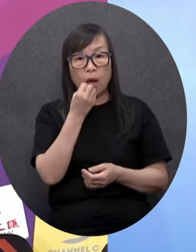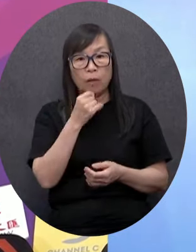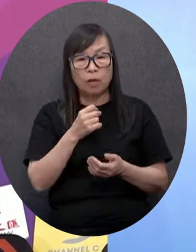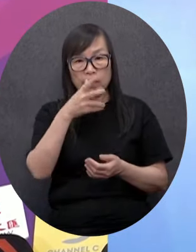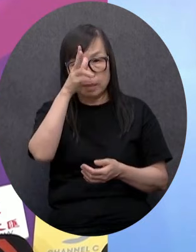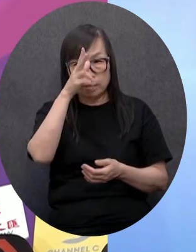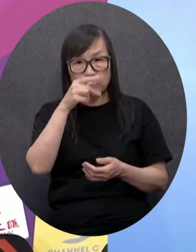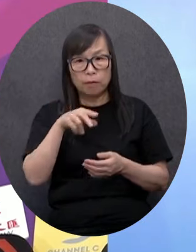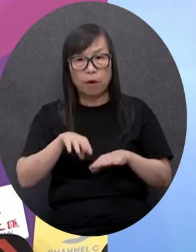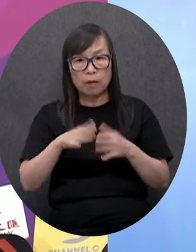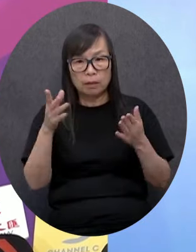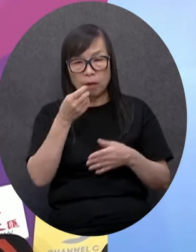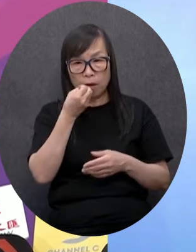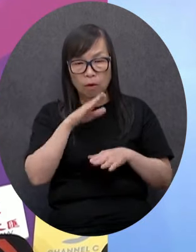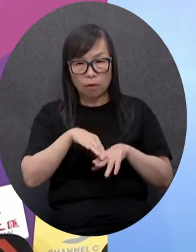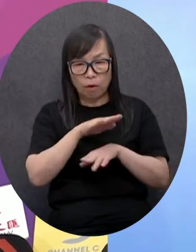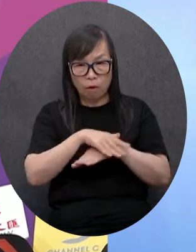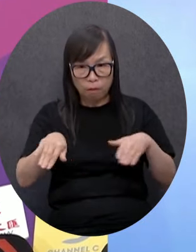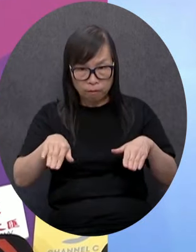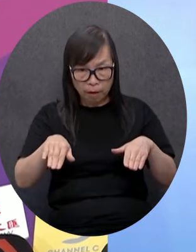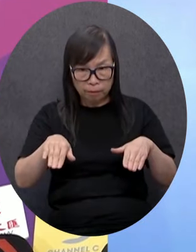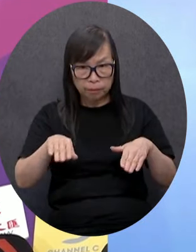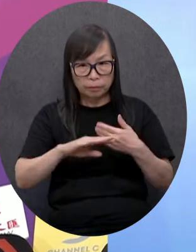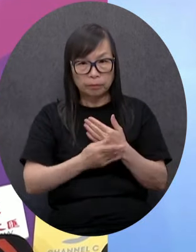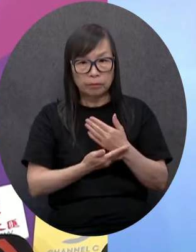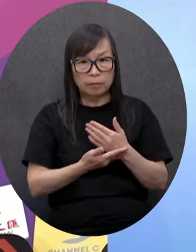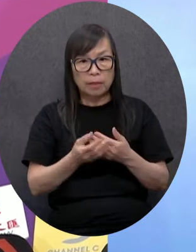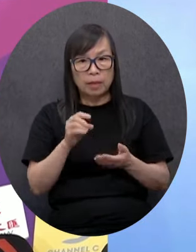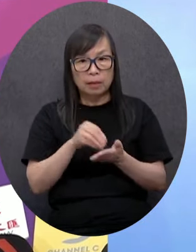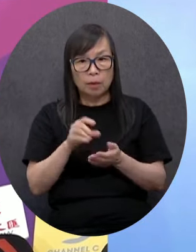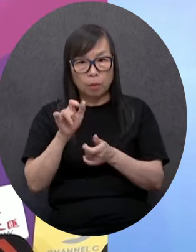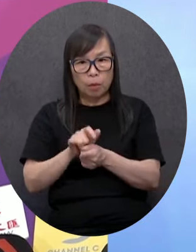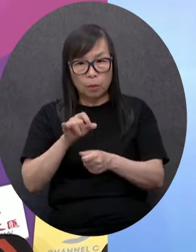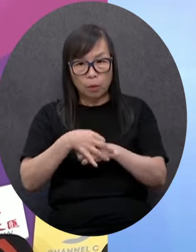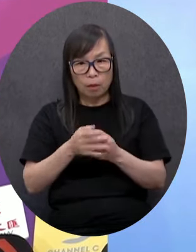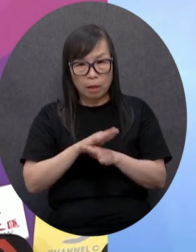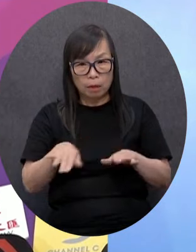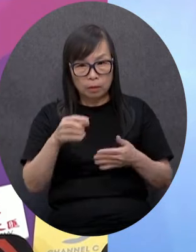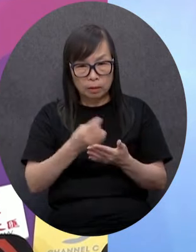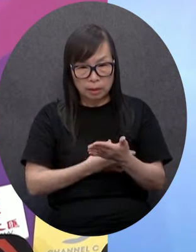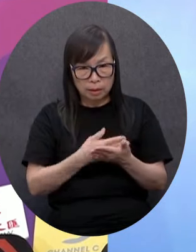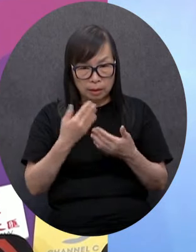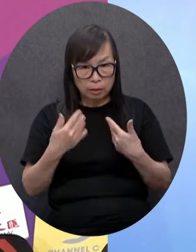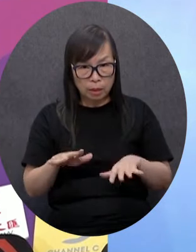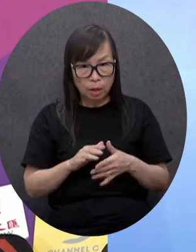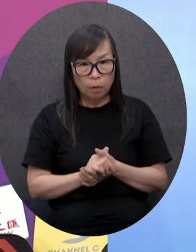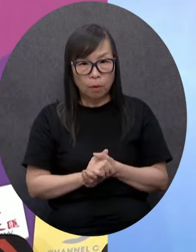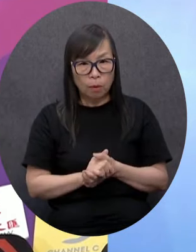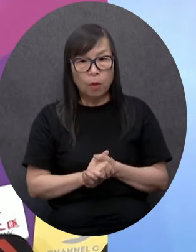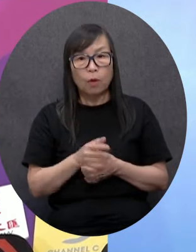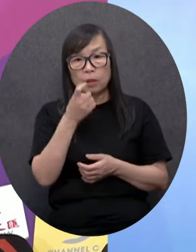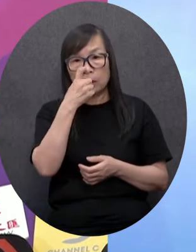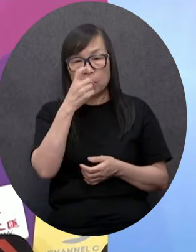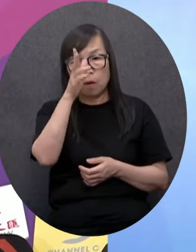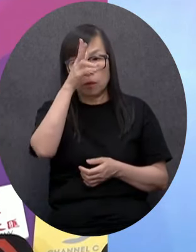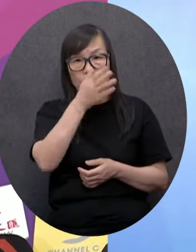府实施了香港的国安法和订立了维护国家安全条例之后呢，英国的